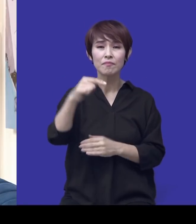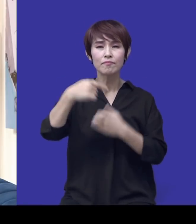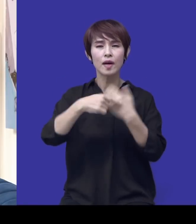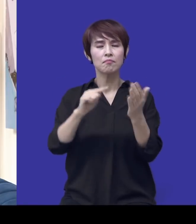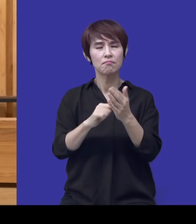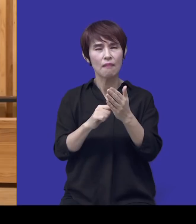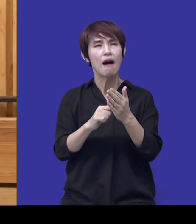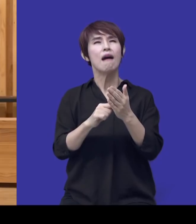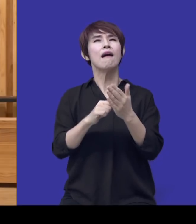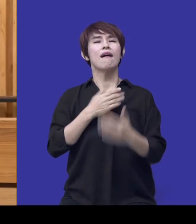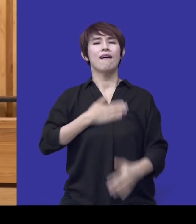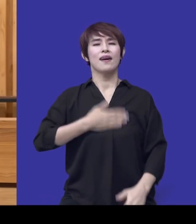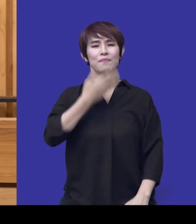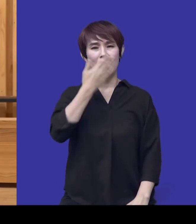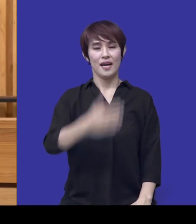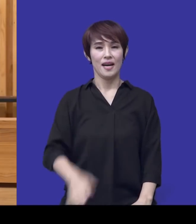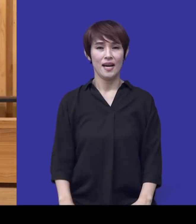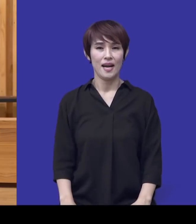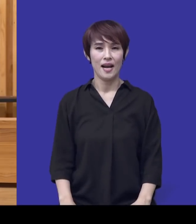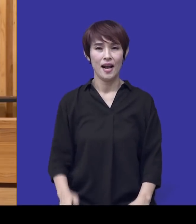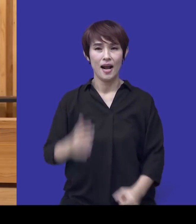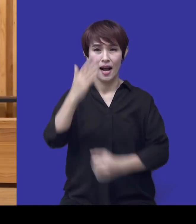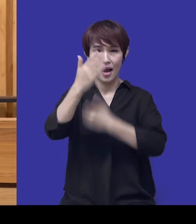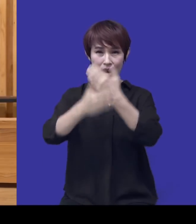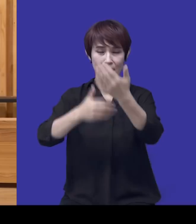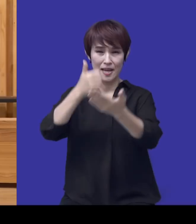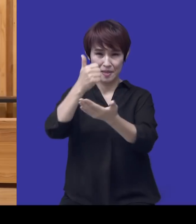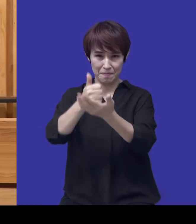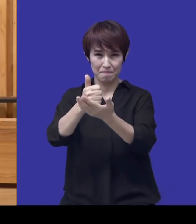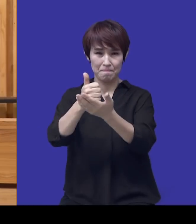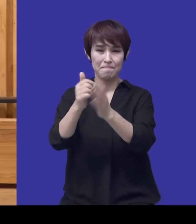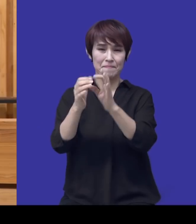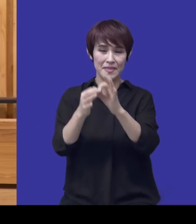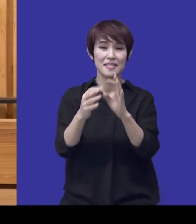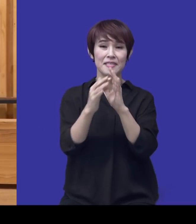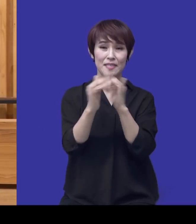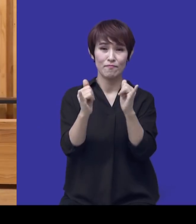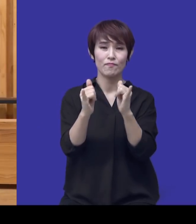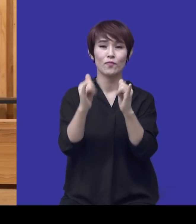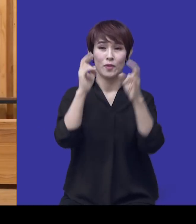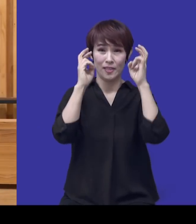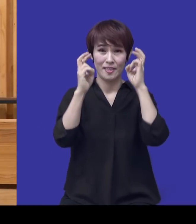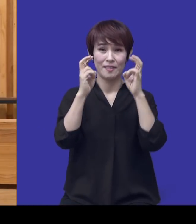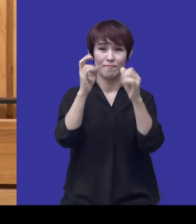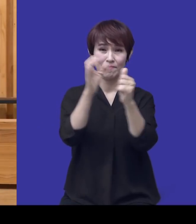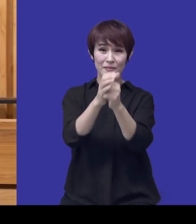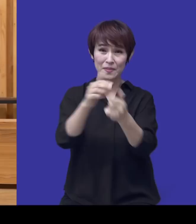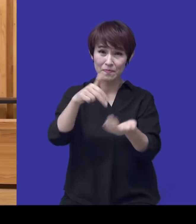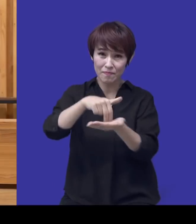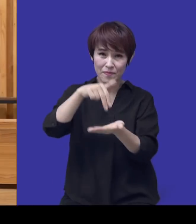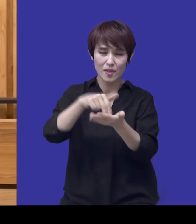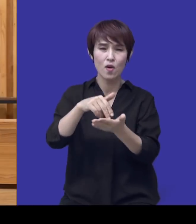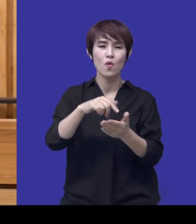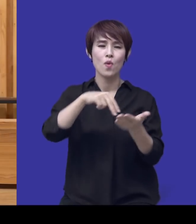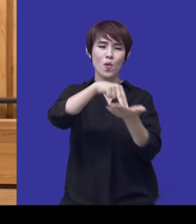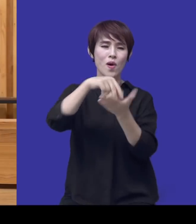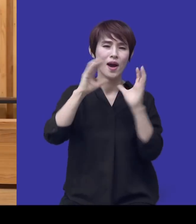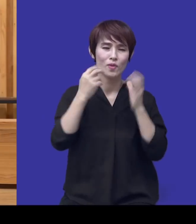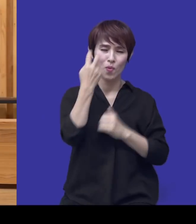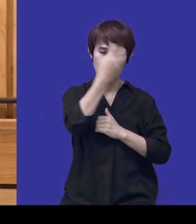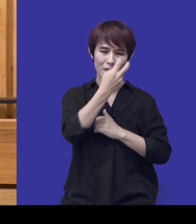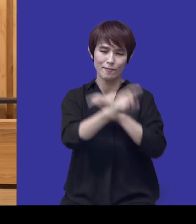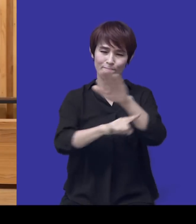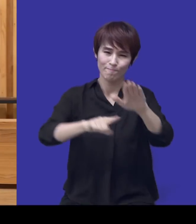있는 것 같아요. 앞으로 크리스찬 기업으로서 우뚝 쓰셔서 그런 고아들을 돌보는 일들, 외로운 아이들을 돌보는 일에